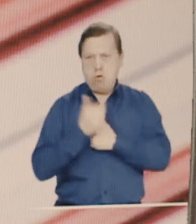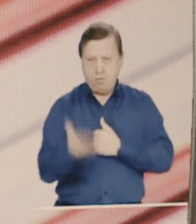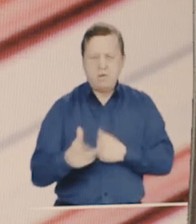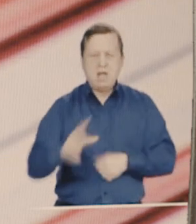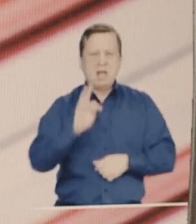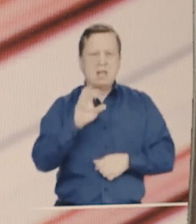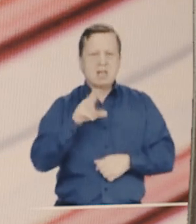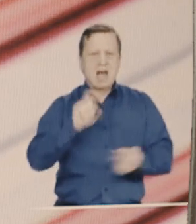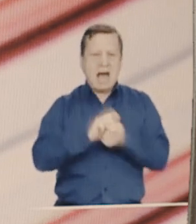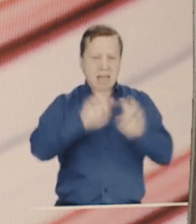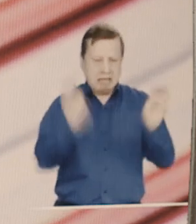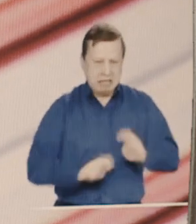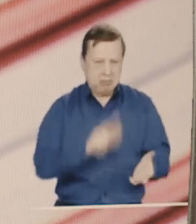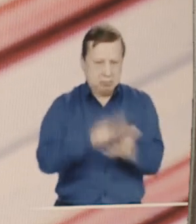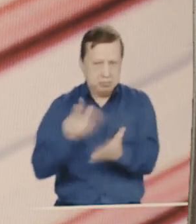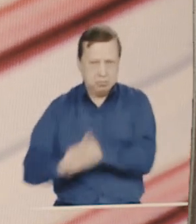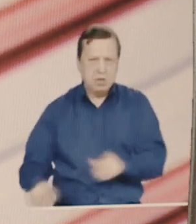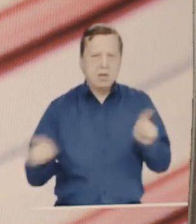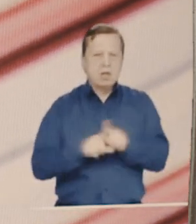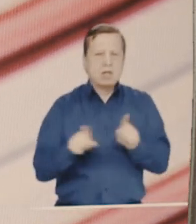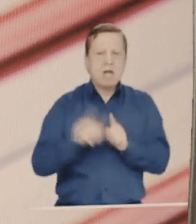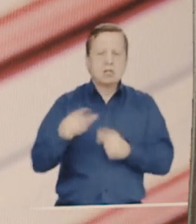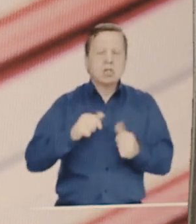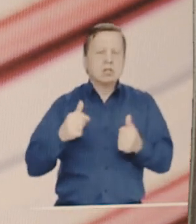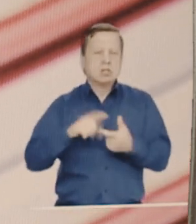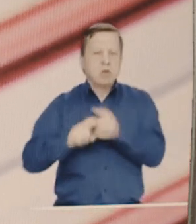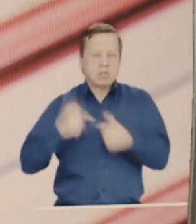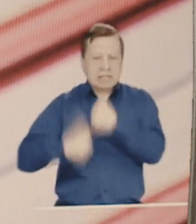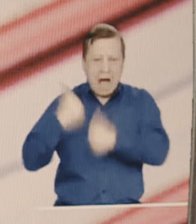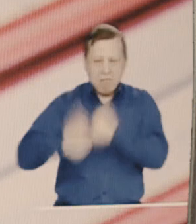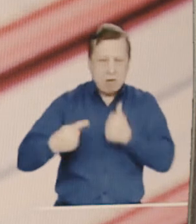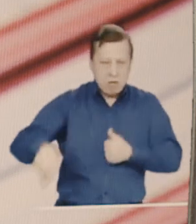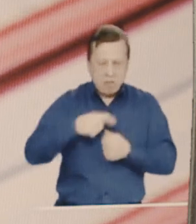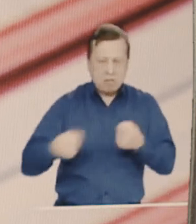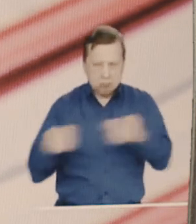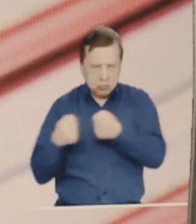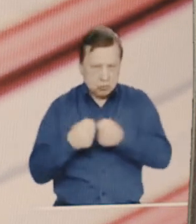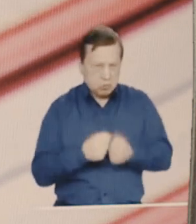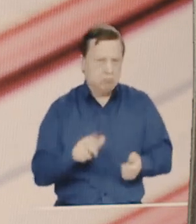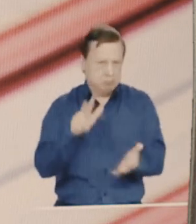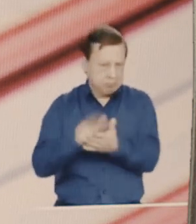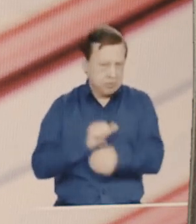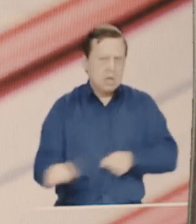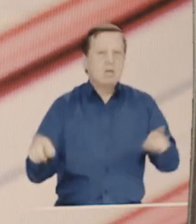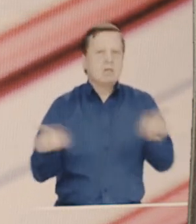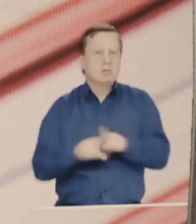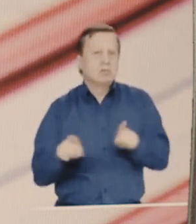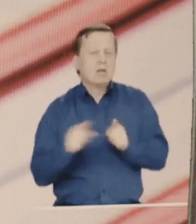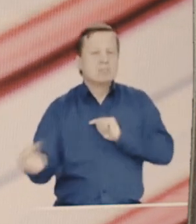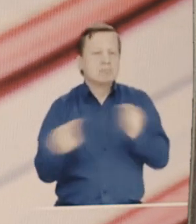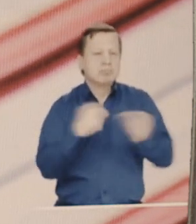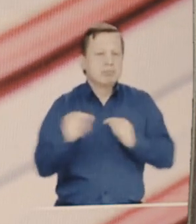tarcze antykryzysowe, przyjmowane w konsultacji ze związkami zawodowymi, a więc z partnerami społecznymi, przyjmowane także i w konsultacji